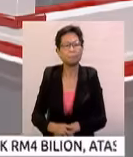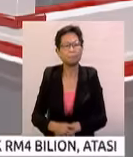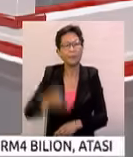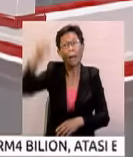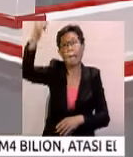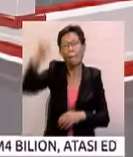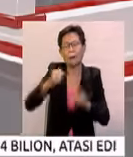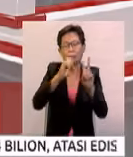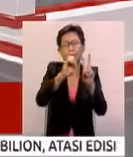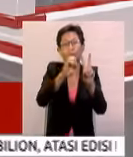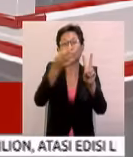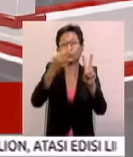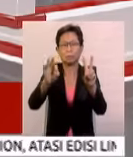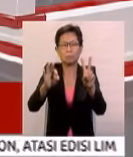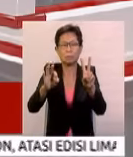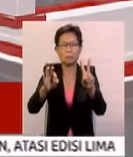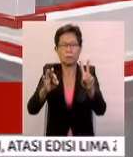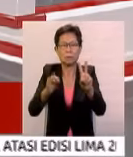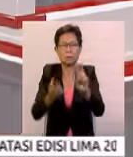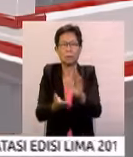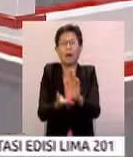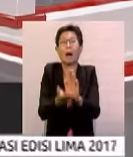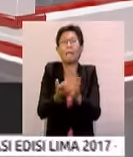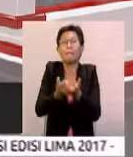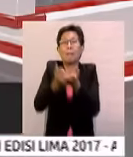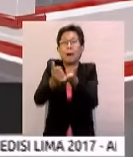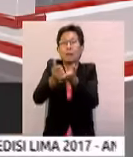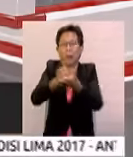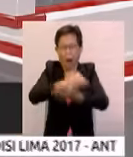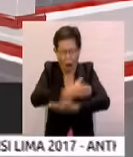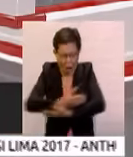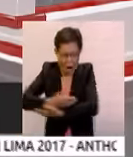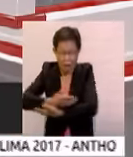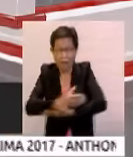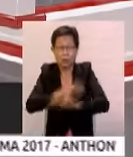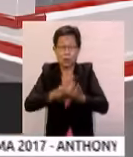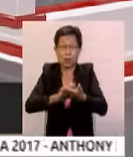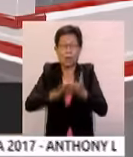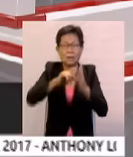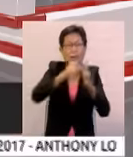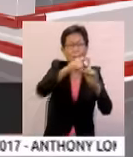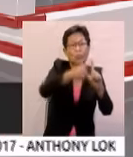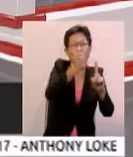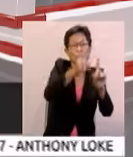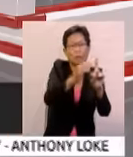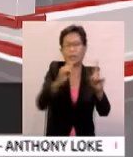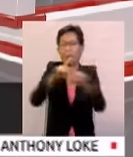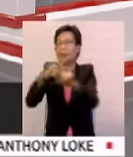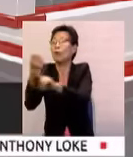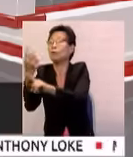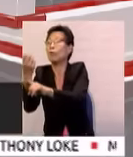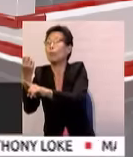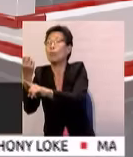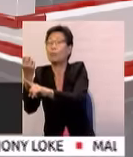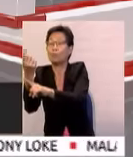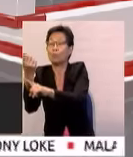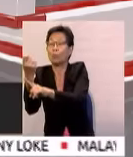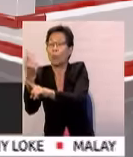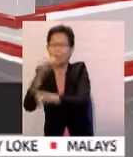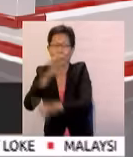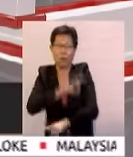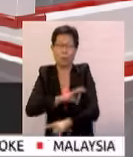BAS 2019 singkatan bagi skim bantuan anak sekolah yang bermula dari Januari hingga November tahun ini memberi manfaat